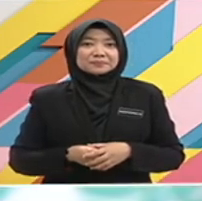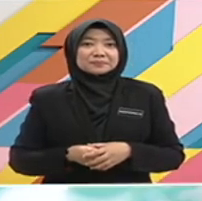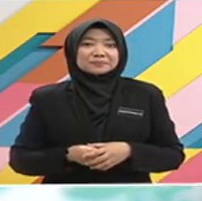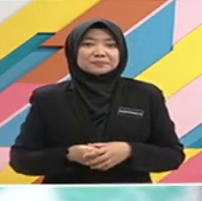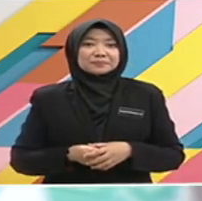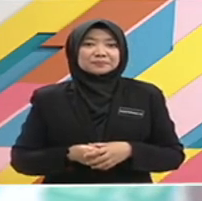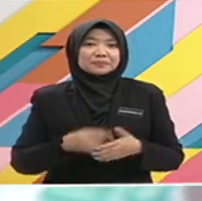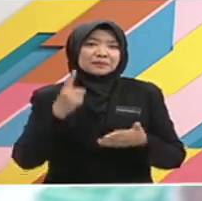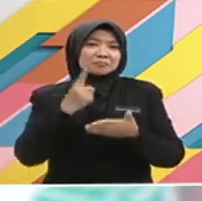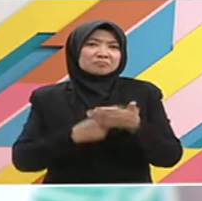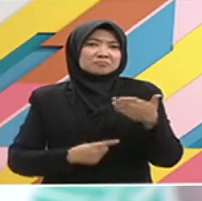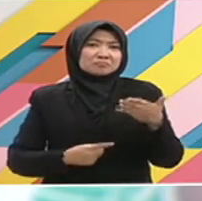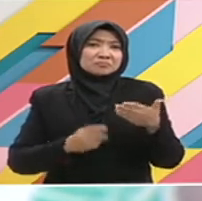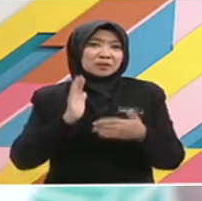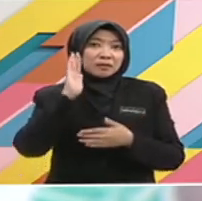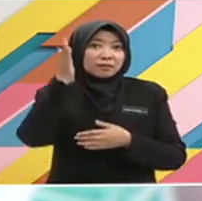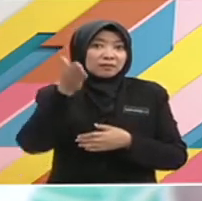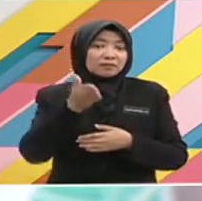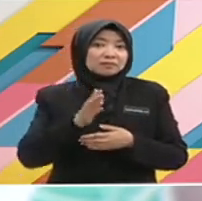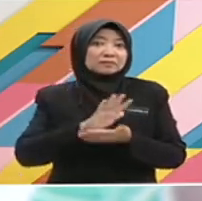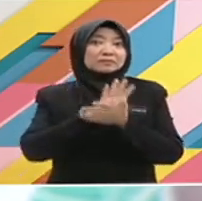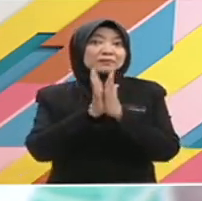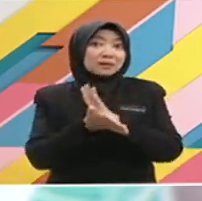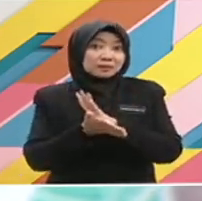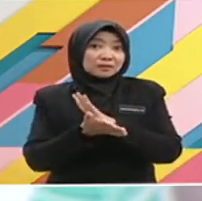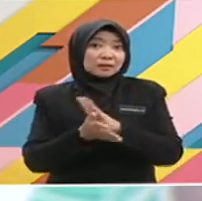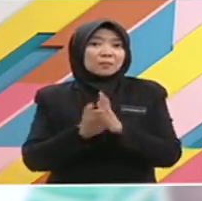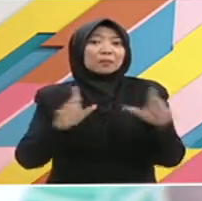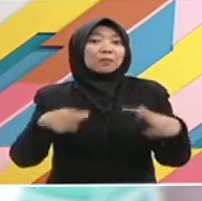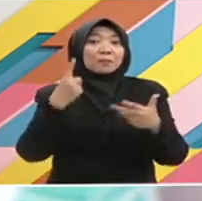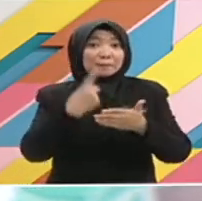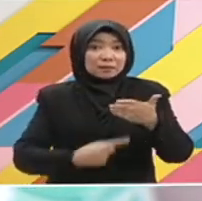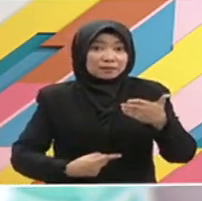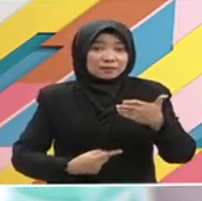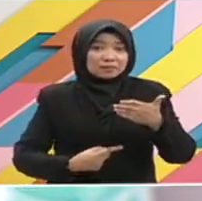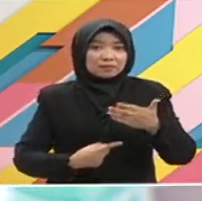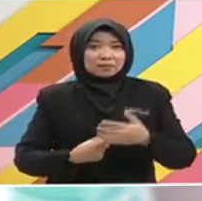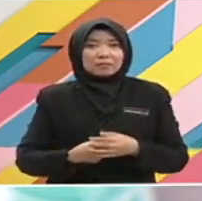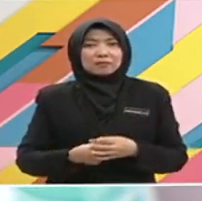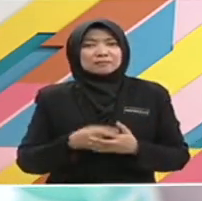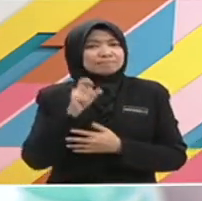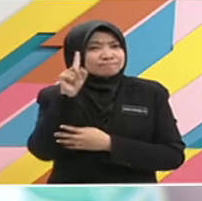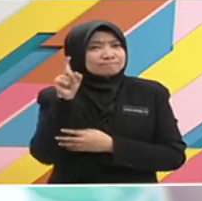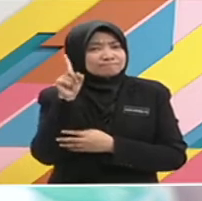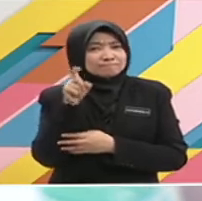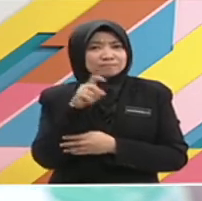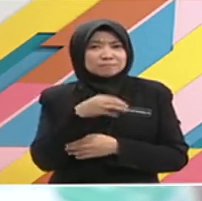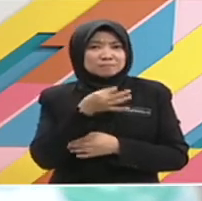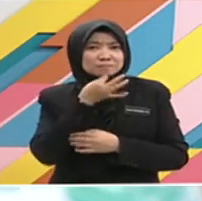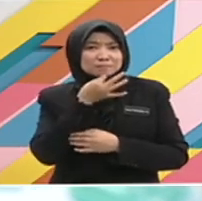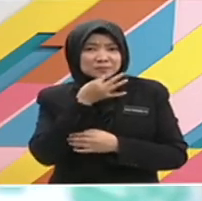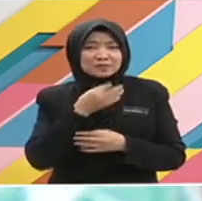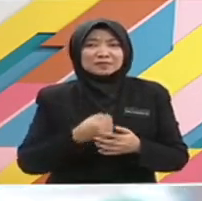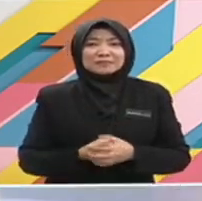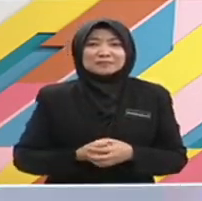Apa agaknya akan berlaku ya bila kita lipat kemudian kita gosok? Saya tertanya-tanyalah. Ya. Okey. Dah cikgu? Boleh?